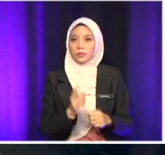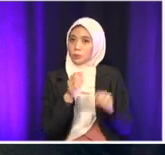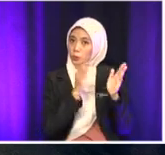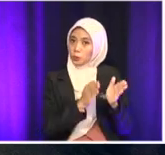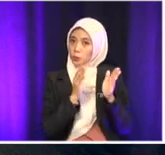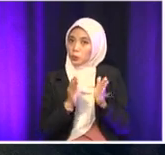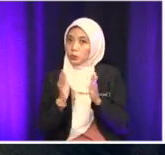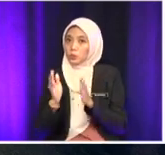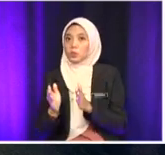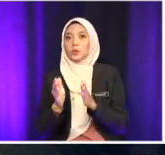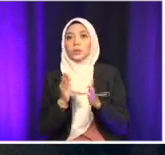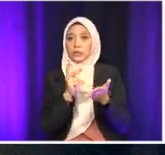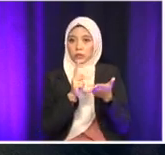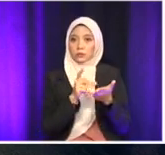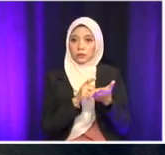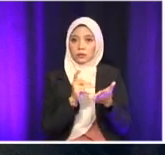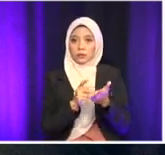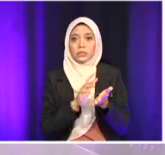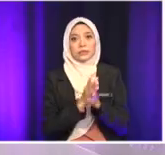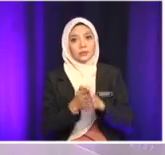akan jadi muda